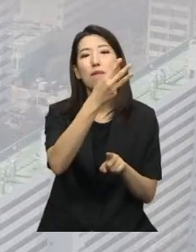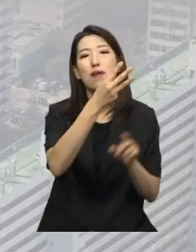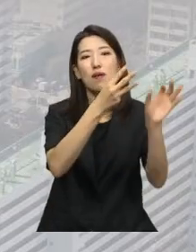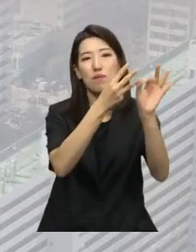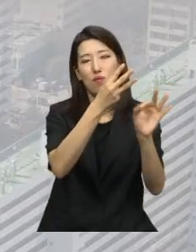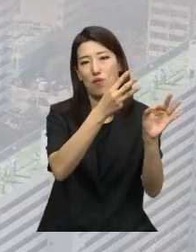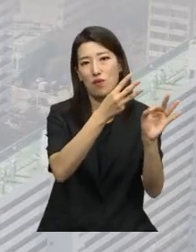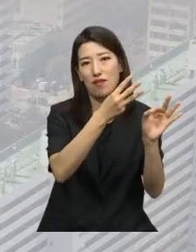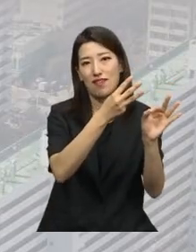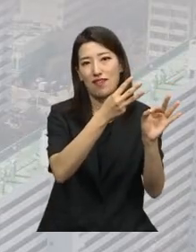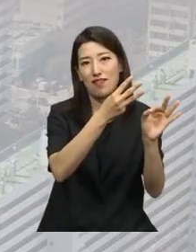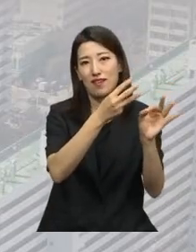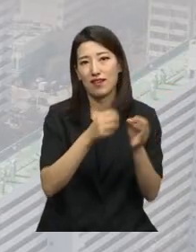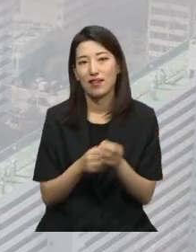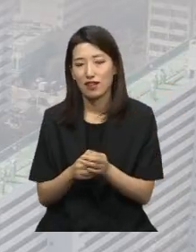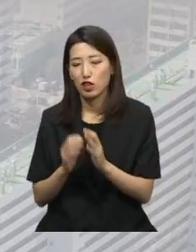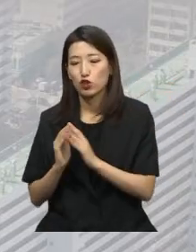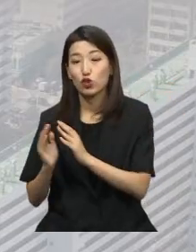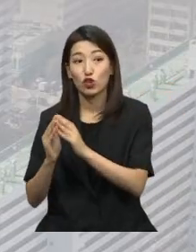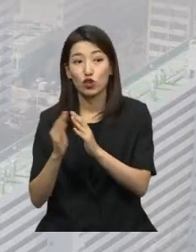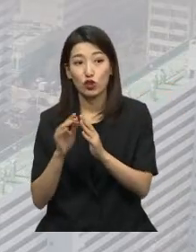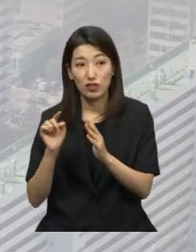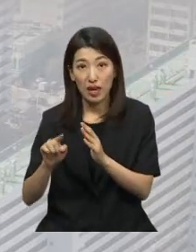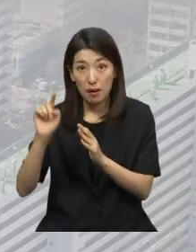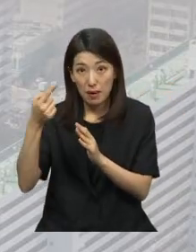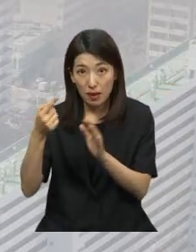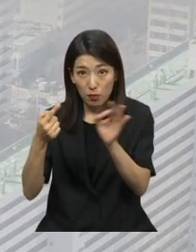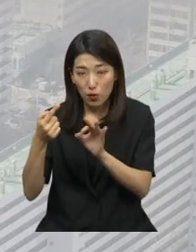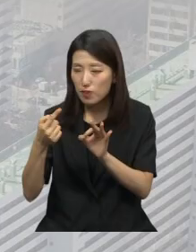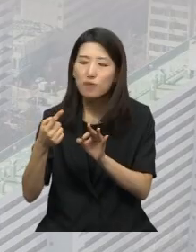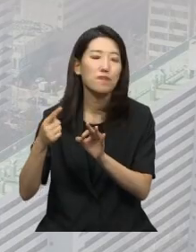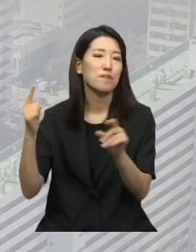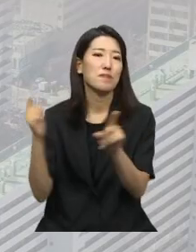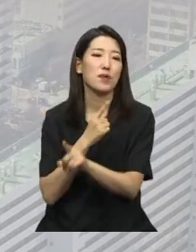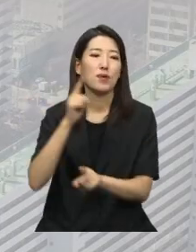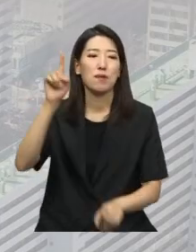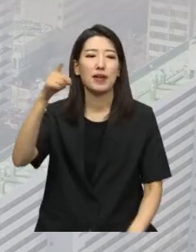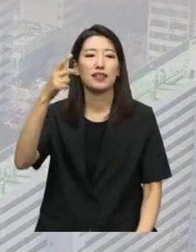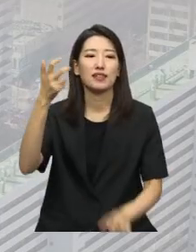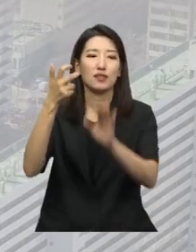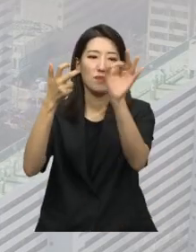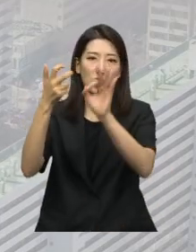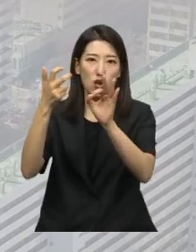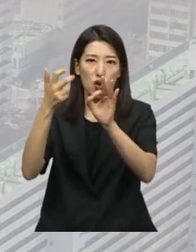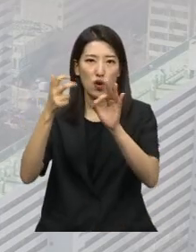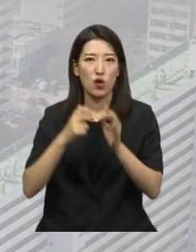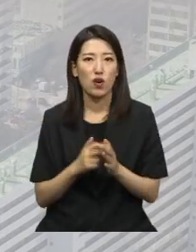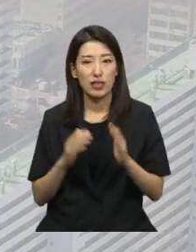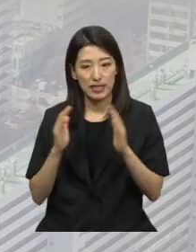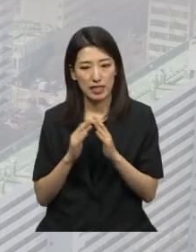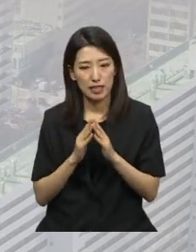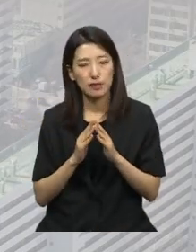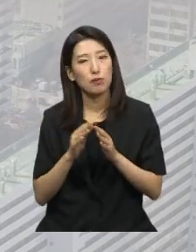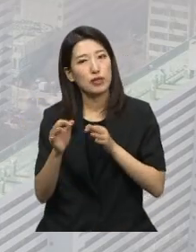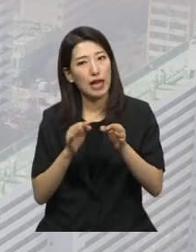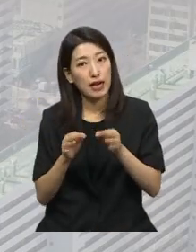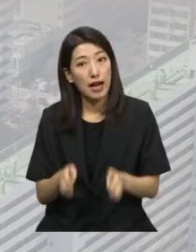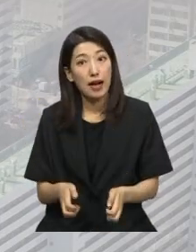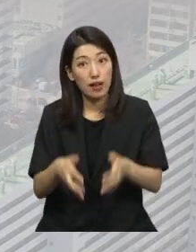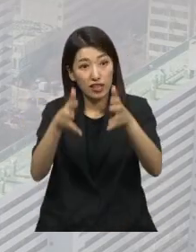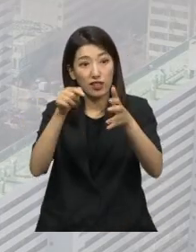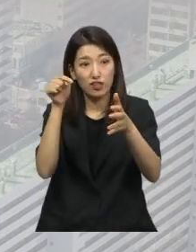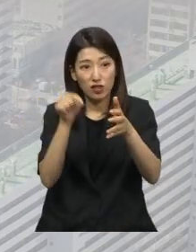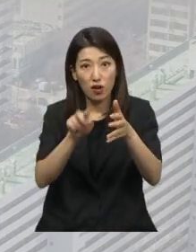상향됐고 100% 170% 주상복합 주거 부분을 150% 260%